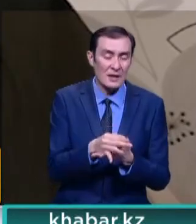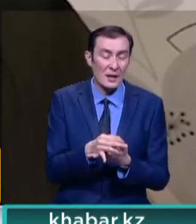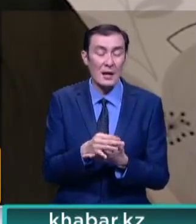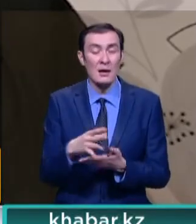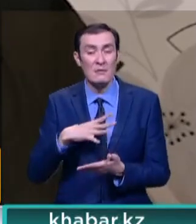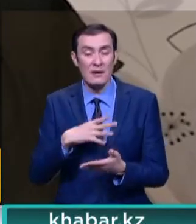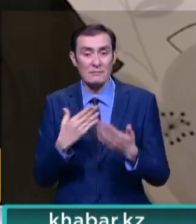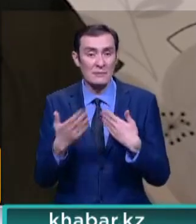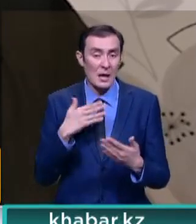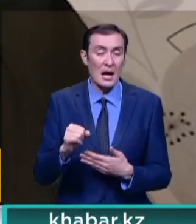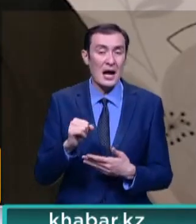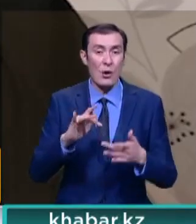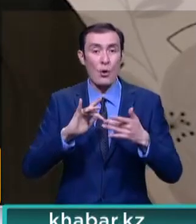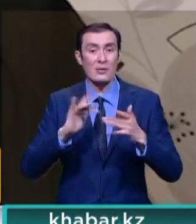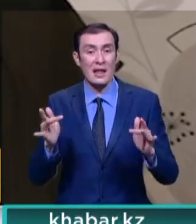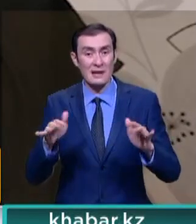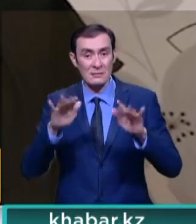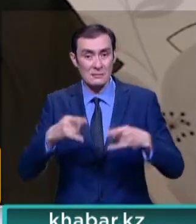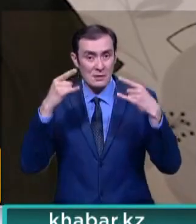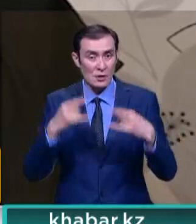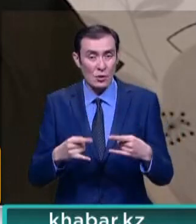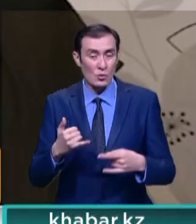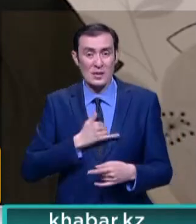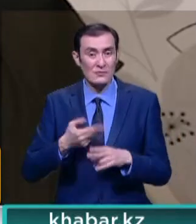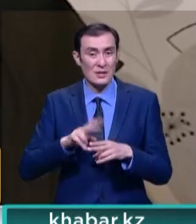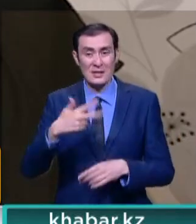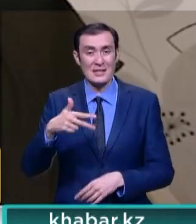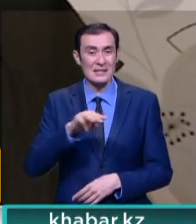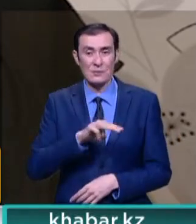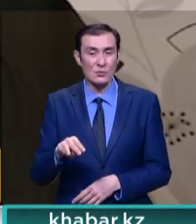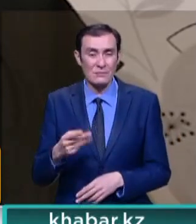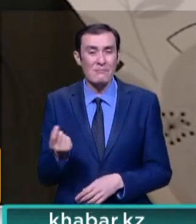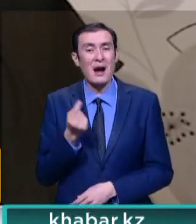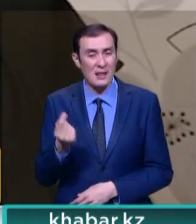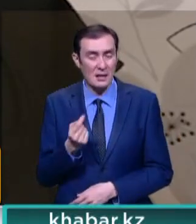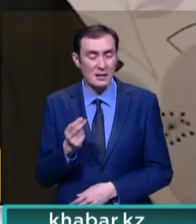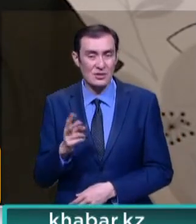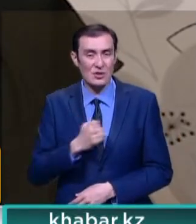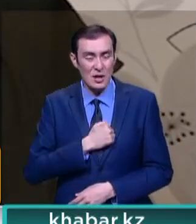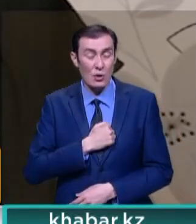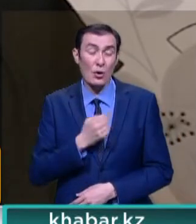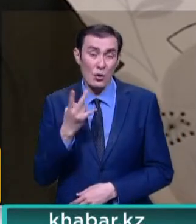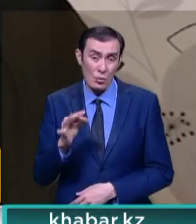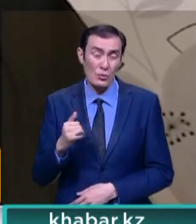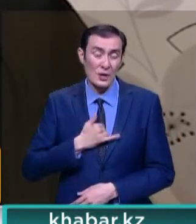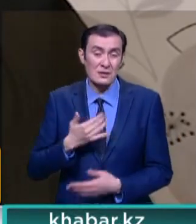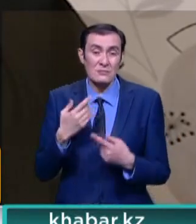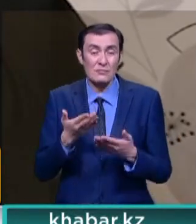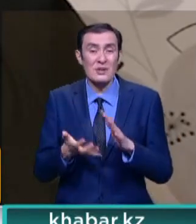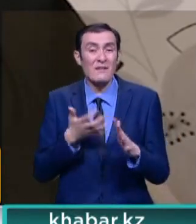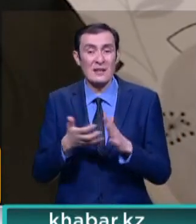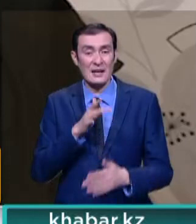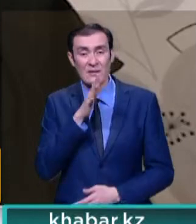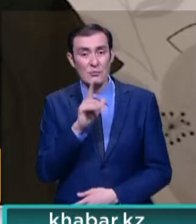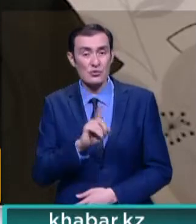а в онлайне у нас все-таки 30 минут, это действительно немного маловато, но у нас, то есть, не остается времени для